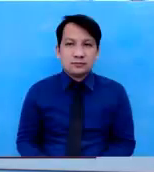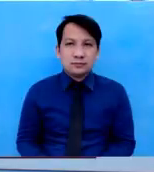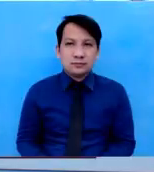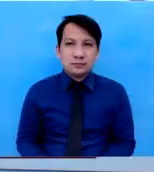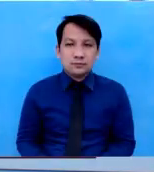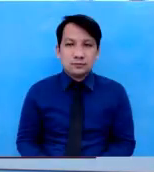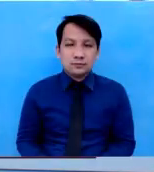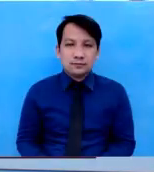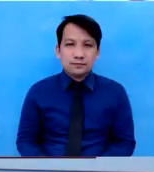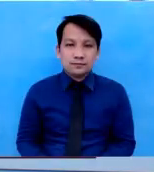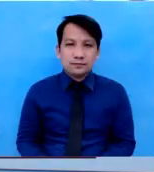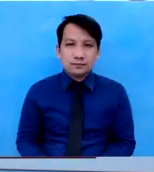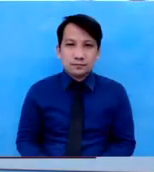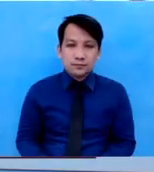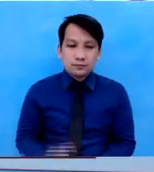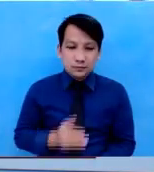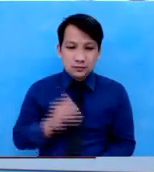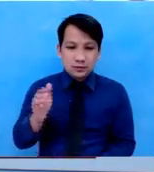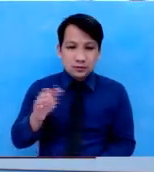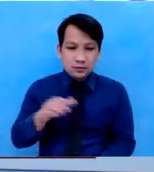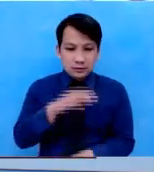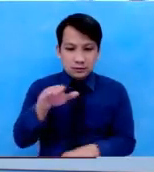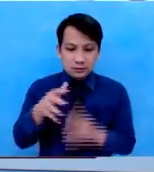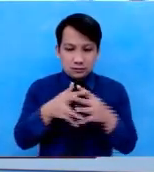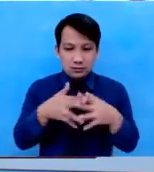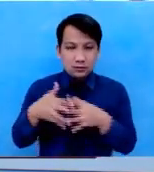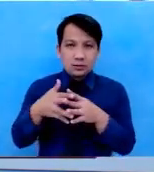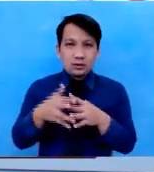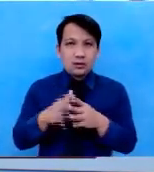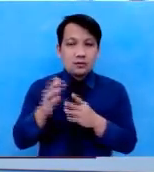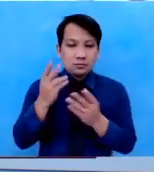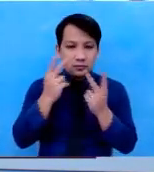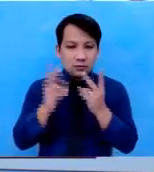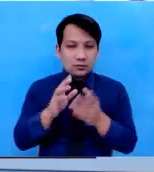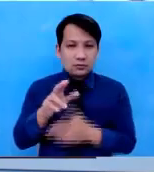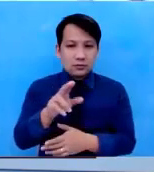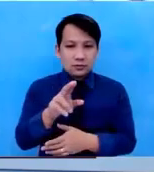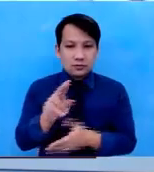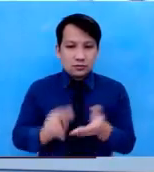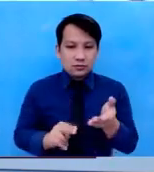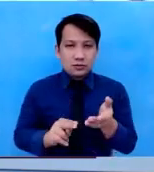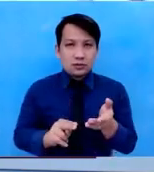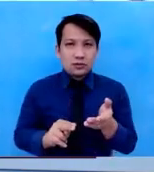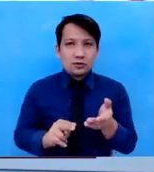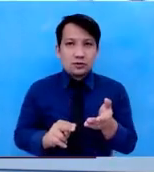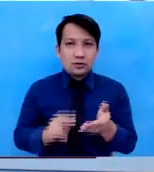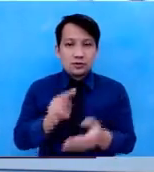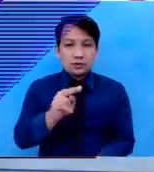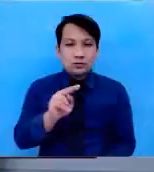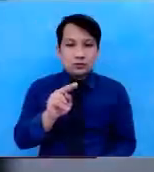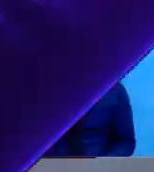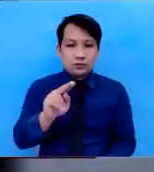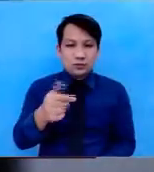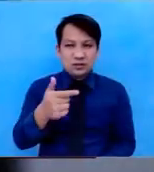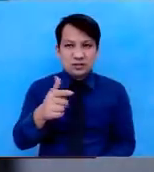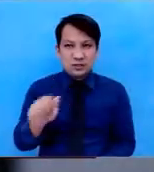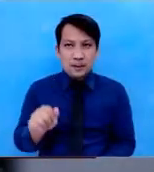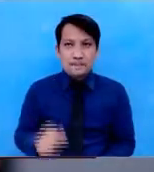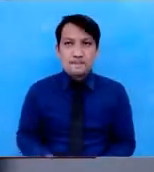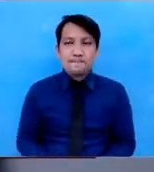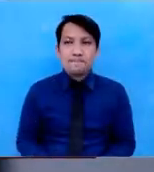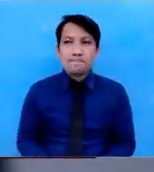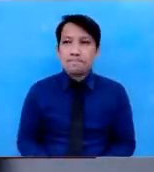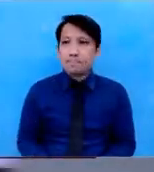Itutulak na pa-Amerika si Pangulong Bongbong Marcos sa Linggo para dumalo sa United Nations General Assembly or UNGA. Sa gagawin talumpati